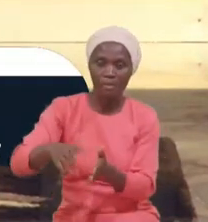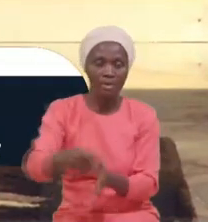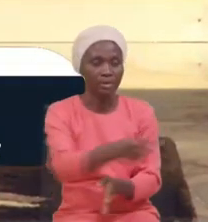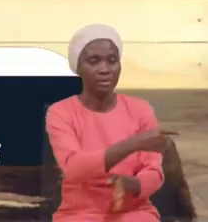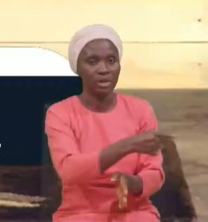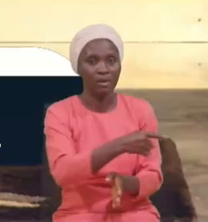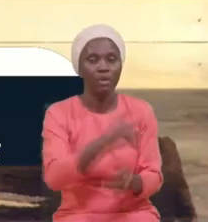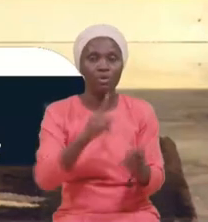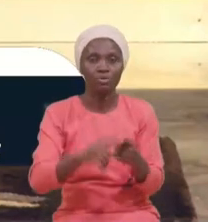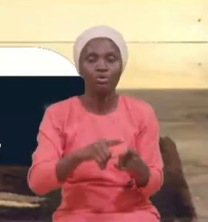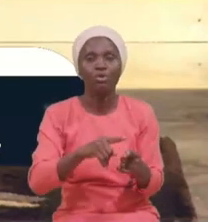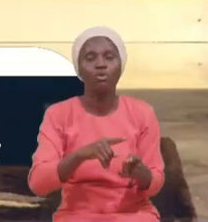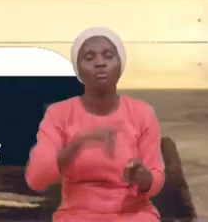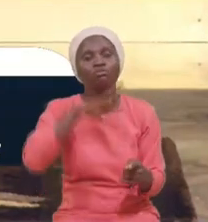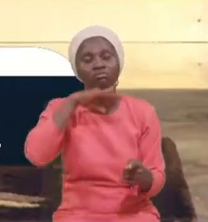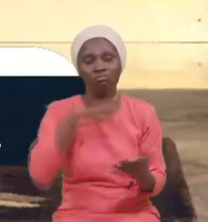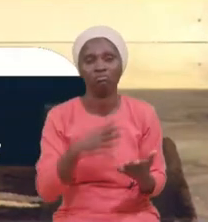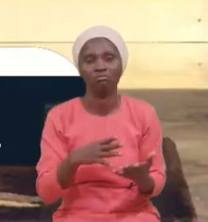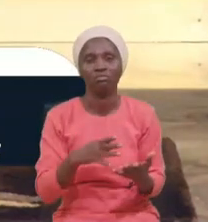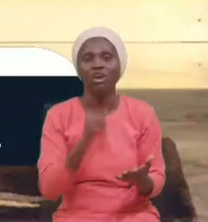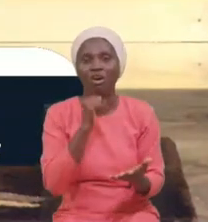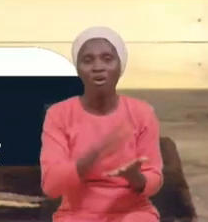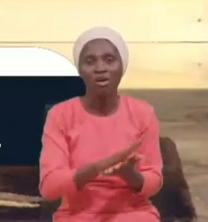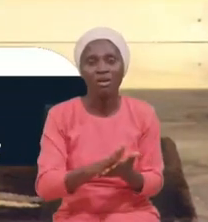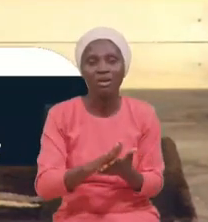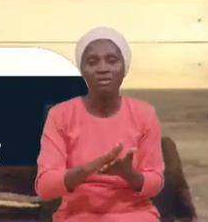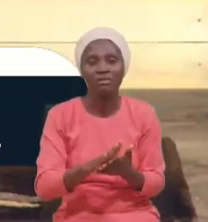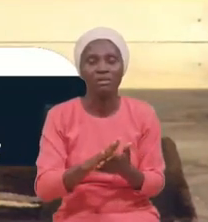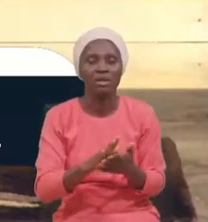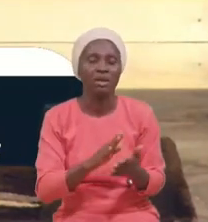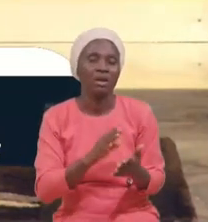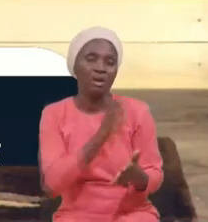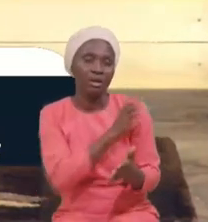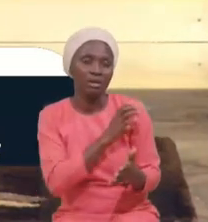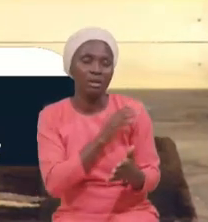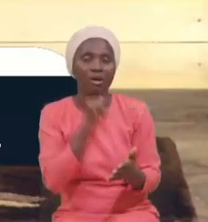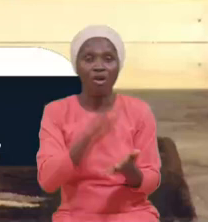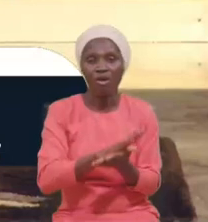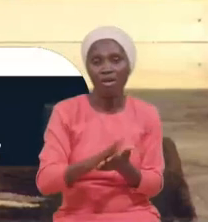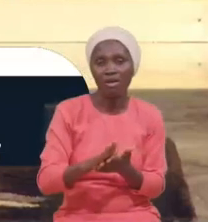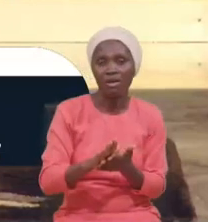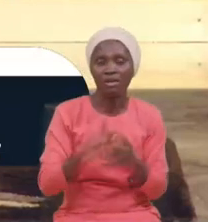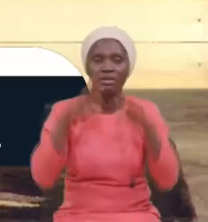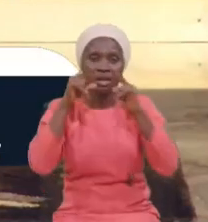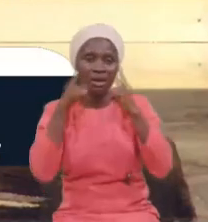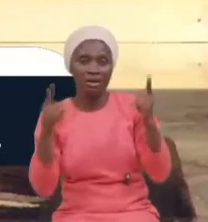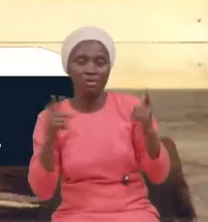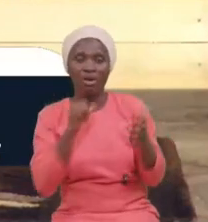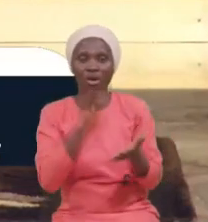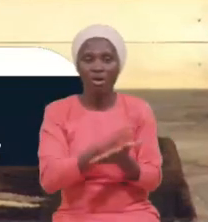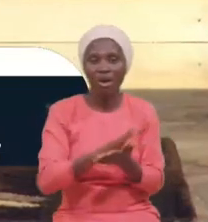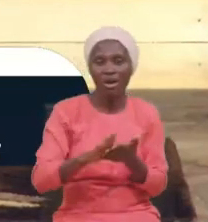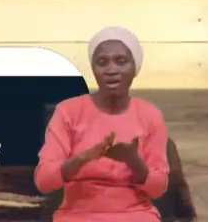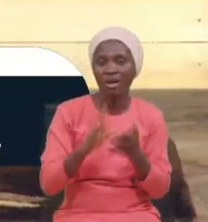C'est pourquoi Dieu les a livrés à l'impureté. Caractère impur, langage impur, comportement